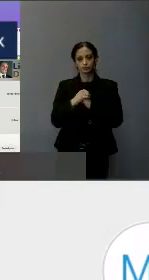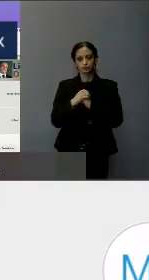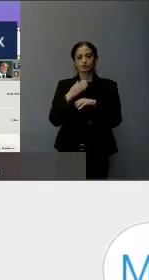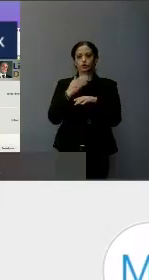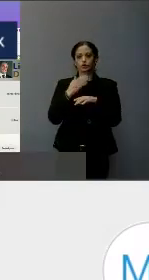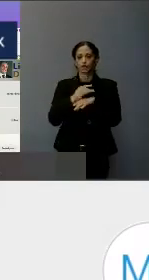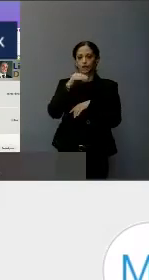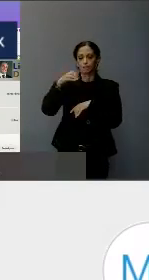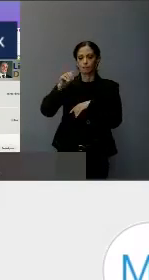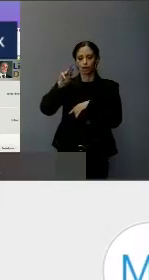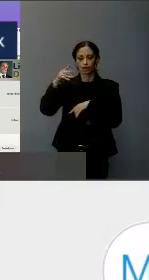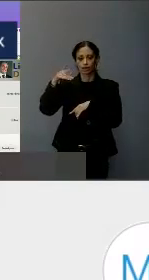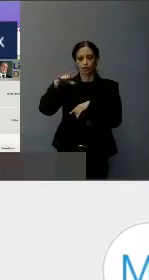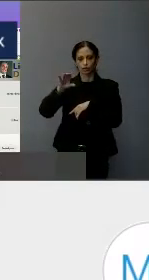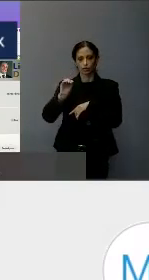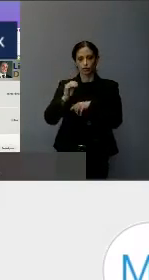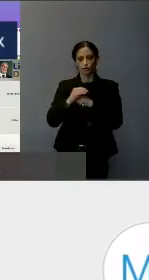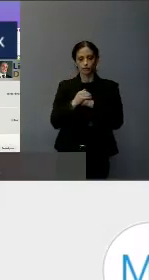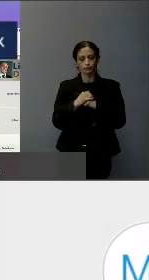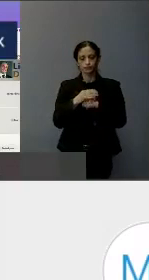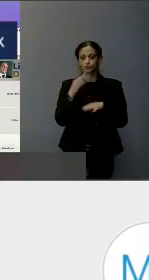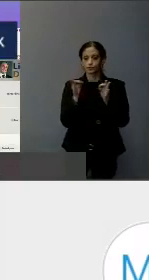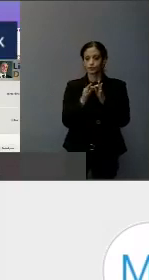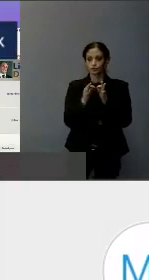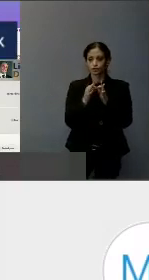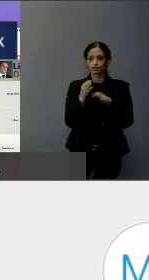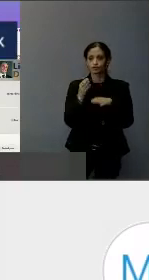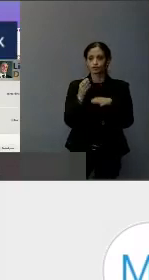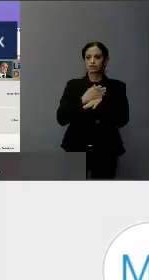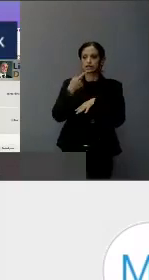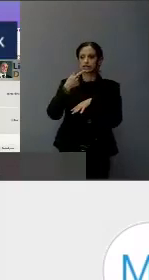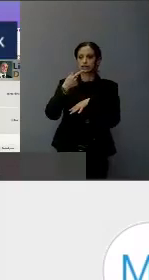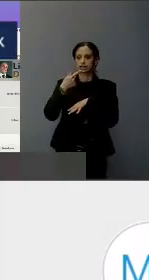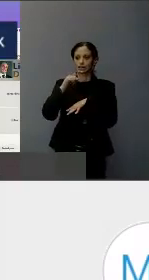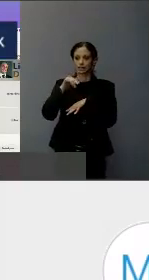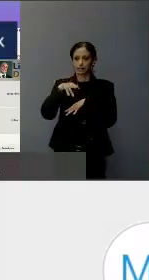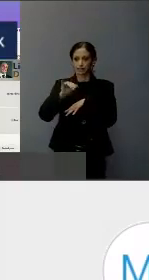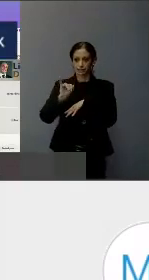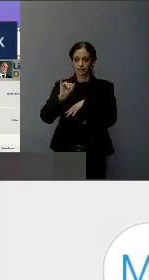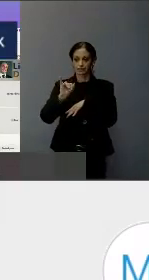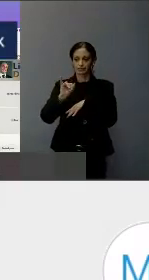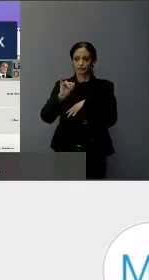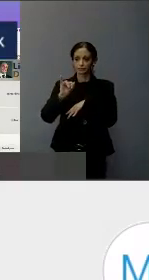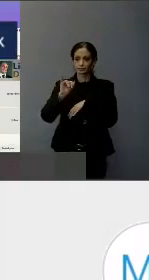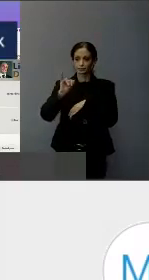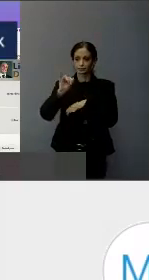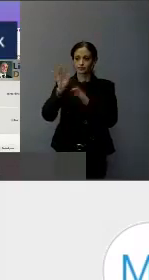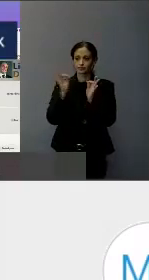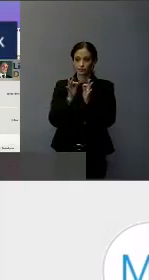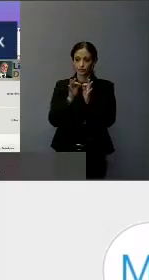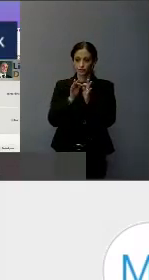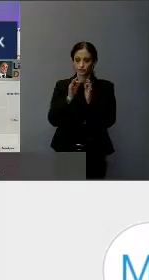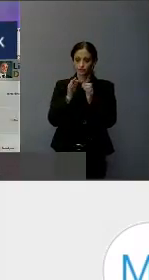consigliere immordino il consigliere consigliera tini favorevole